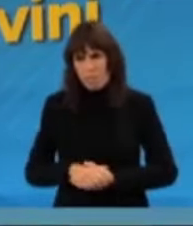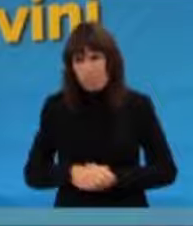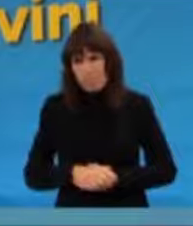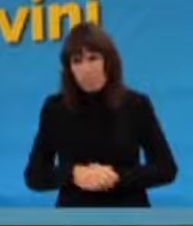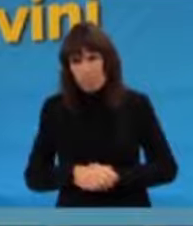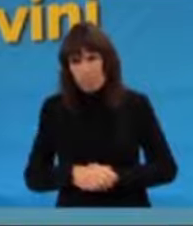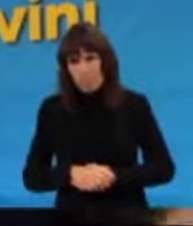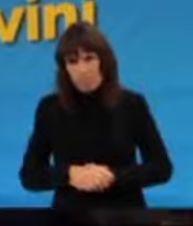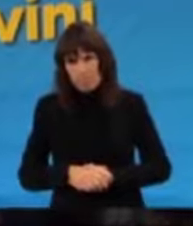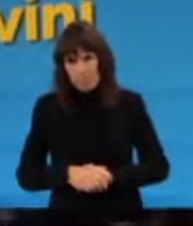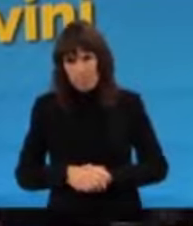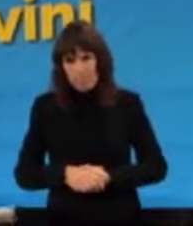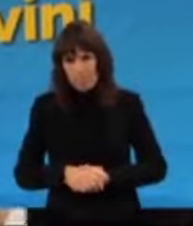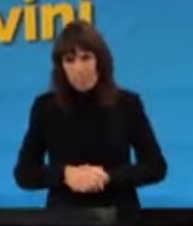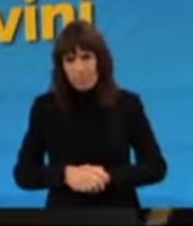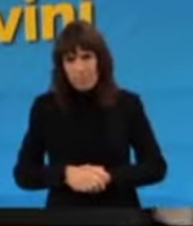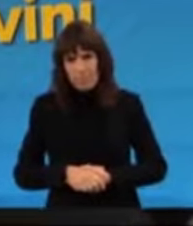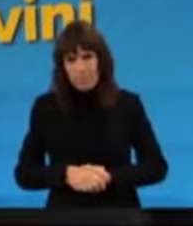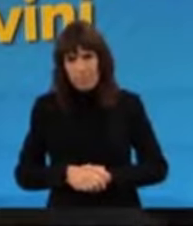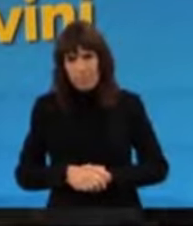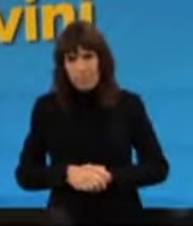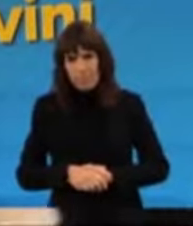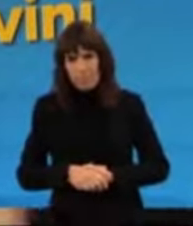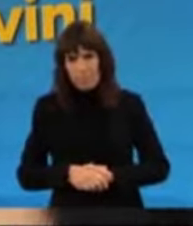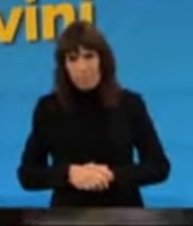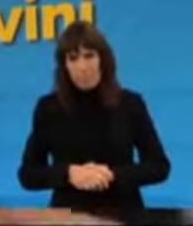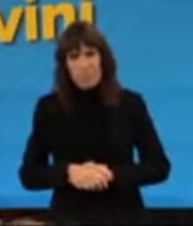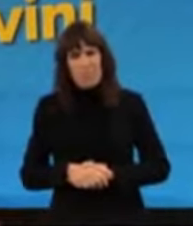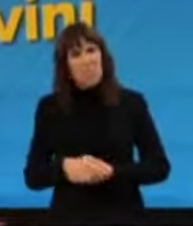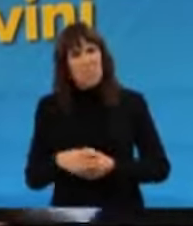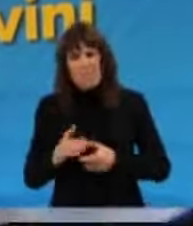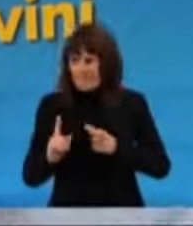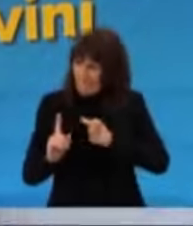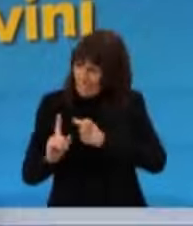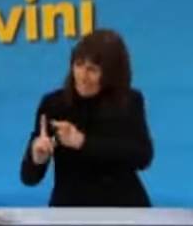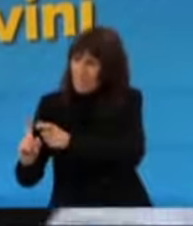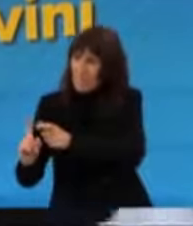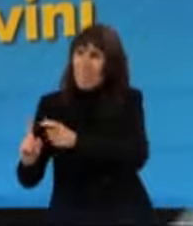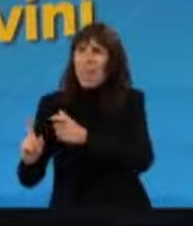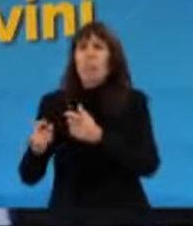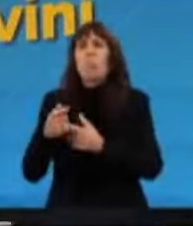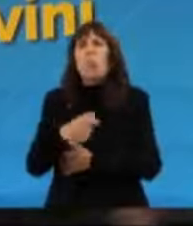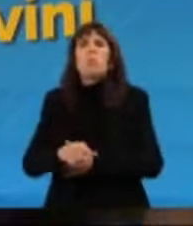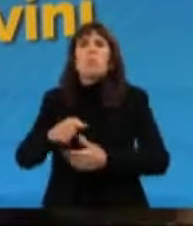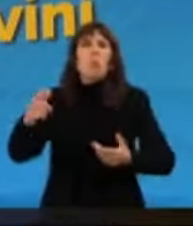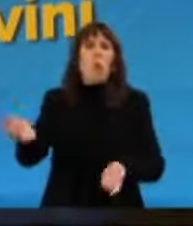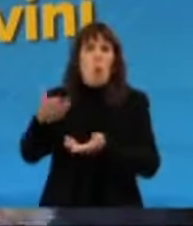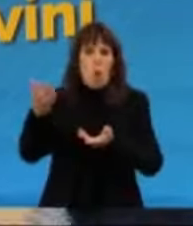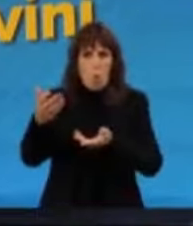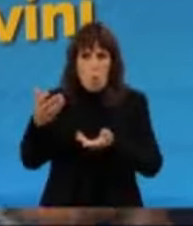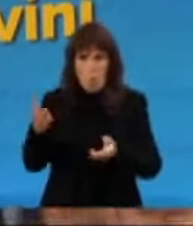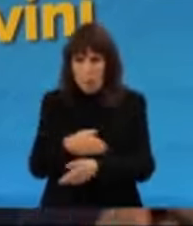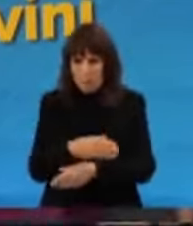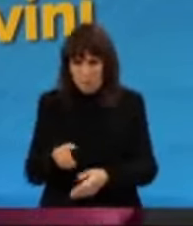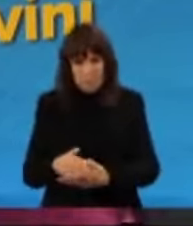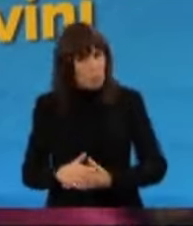E non sta a ser perseguito per un motivo qualsiasi. Perseguitato per un motivo qualsiasi, anzi